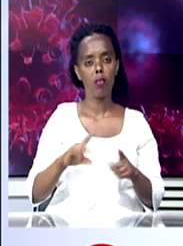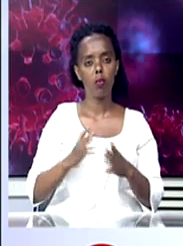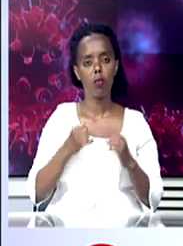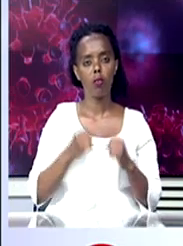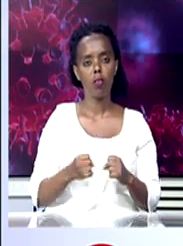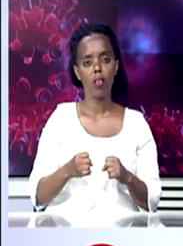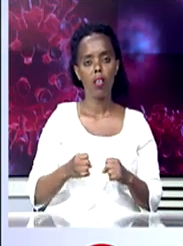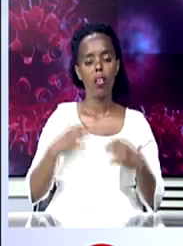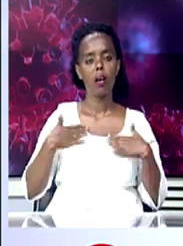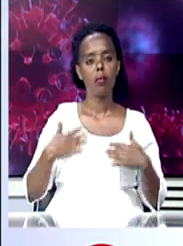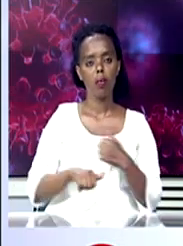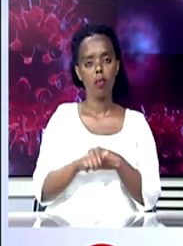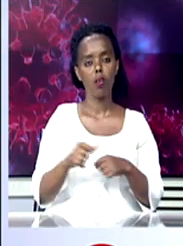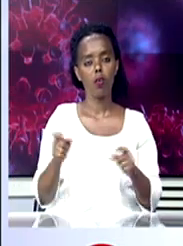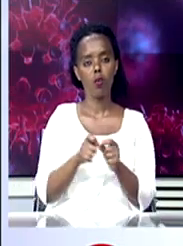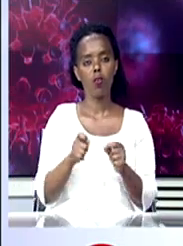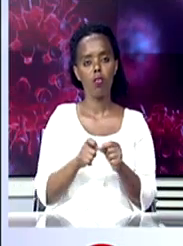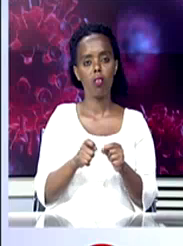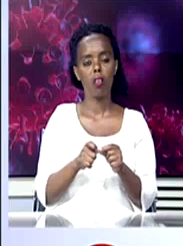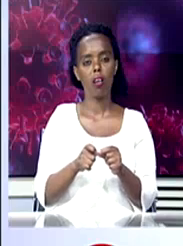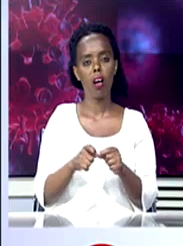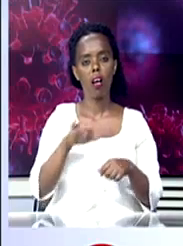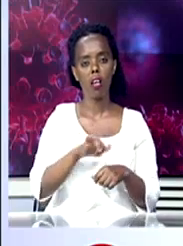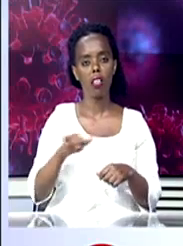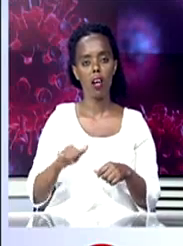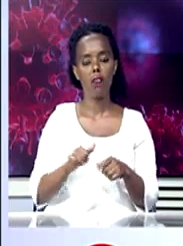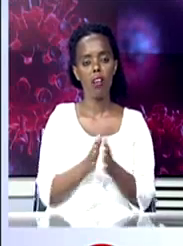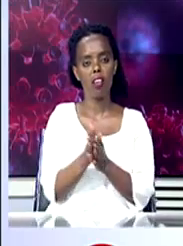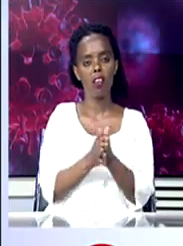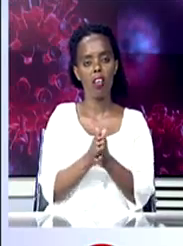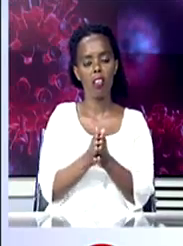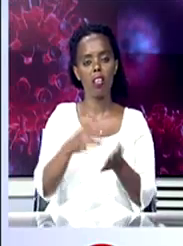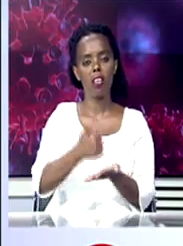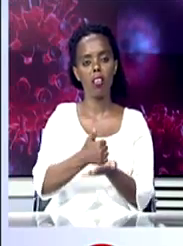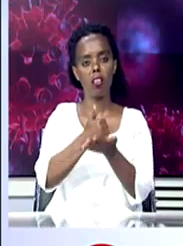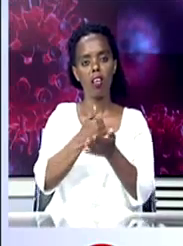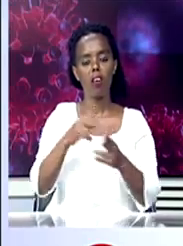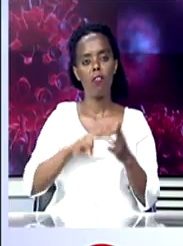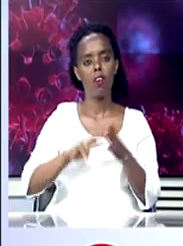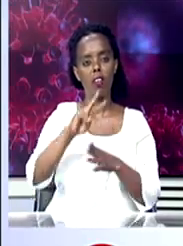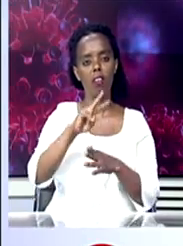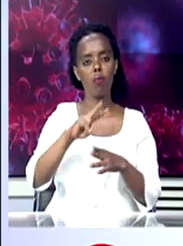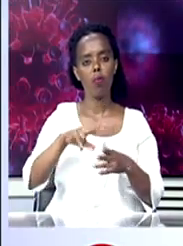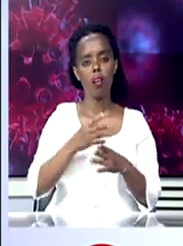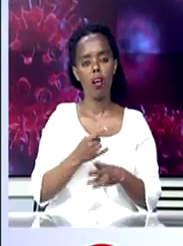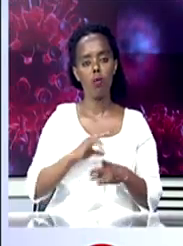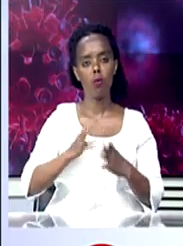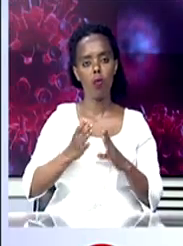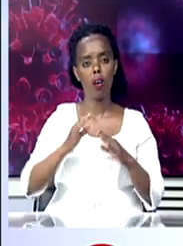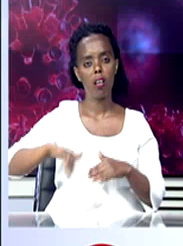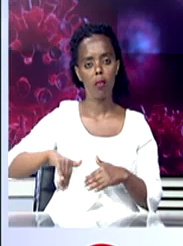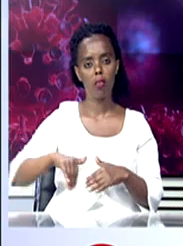Qaama midhamtoonni gosa midhama isaanii akkaataa fedhii isaaniitti deeggaruun vaayirasii kanarraa baraaruu akka